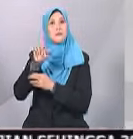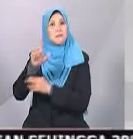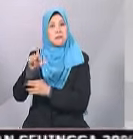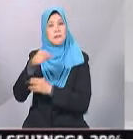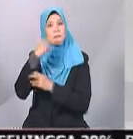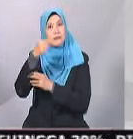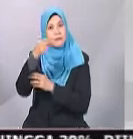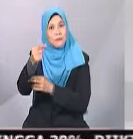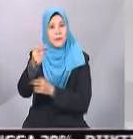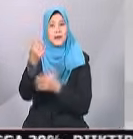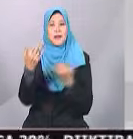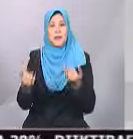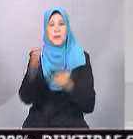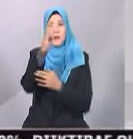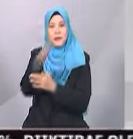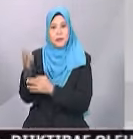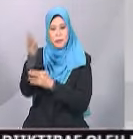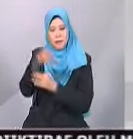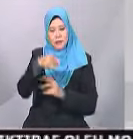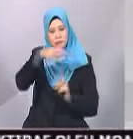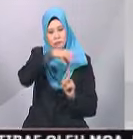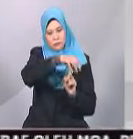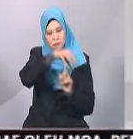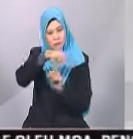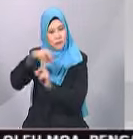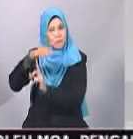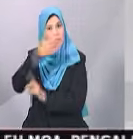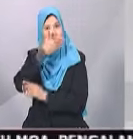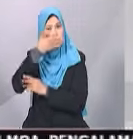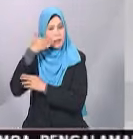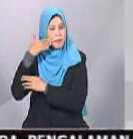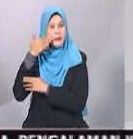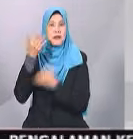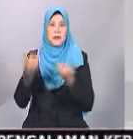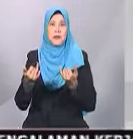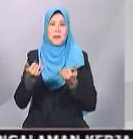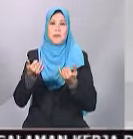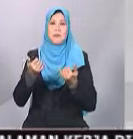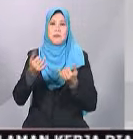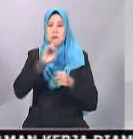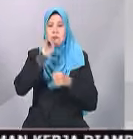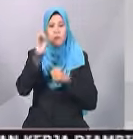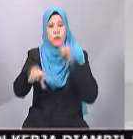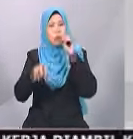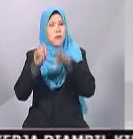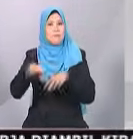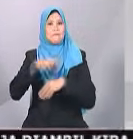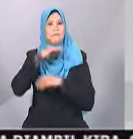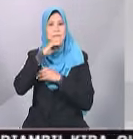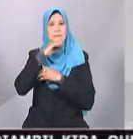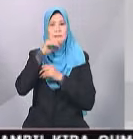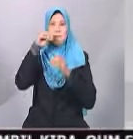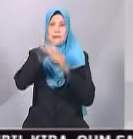berkata, larangan penganjuran bazar bulan puasa mengurangkan pembuangan sisa pepejal isi rumah.